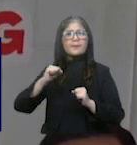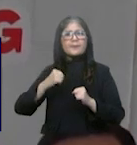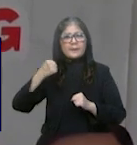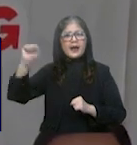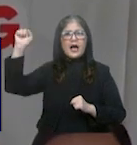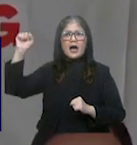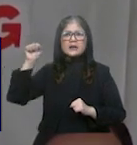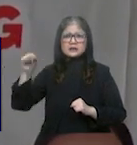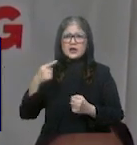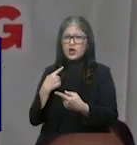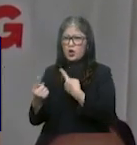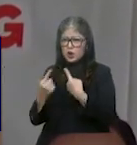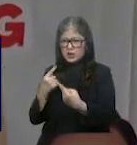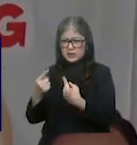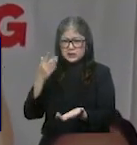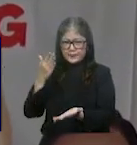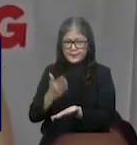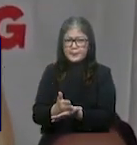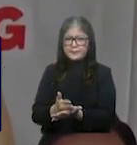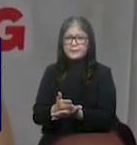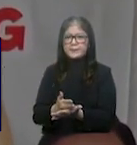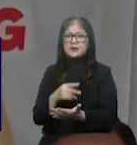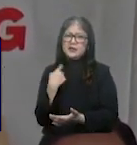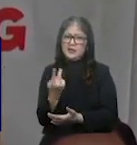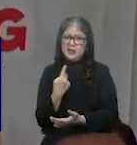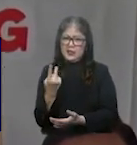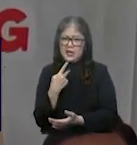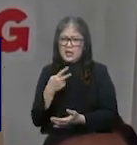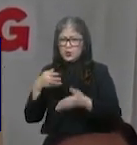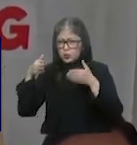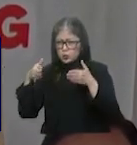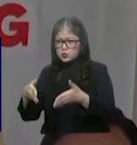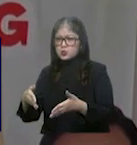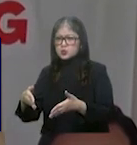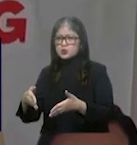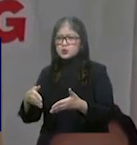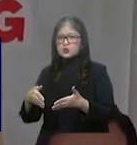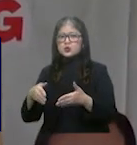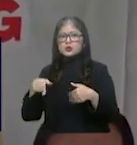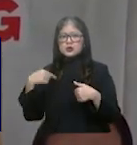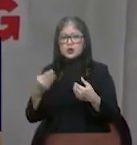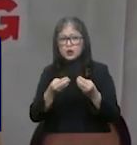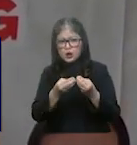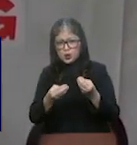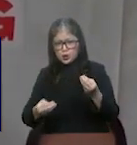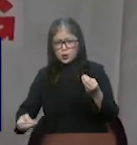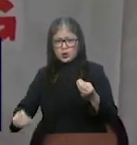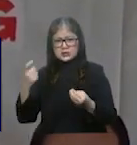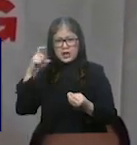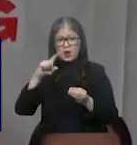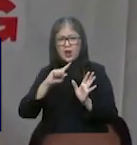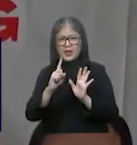koordinasi, memantapkan kita semuanya, khususnya struktur dan bacalek untuk sama-sama satu